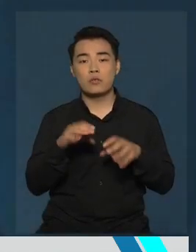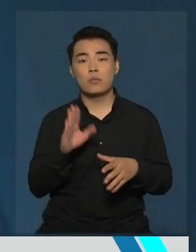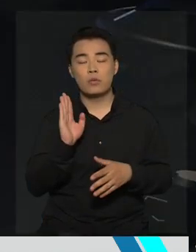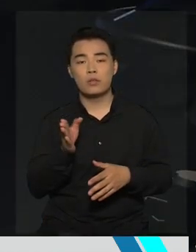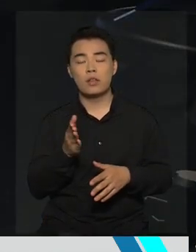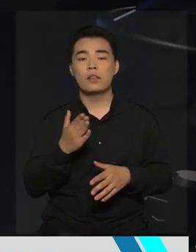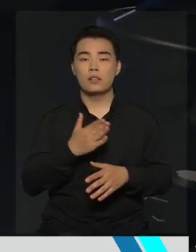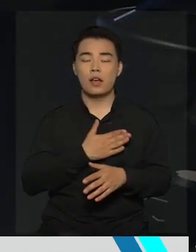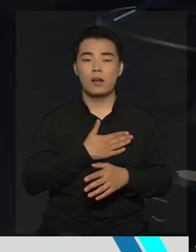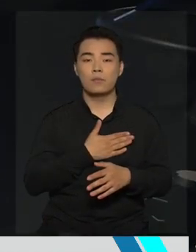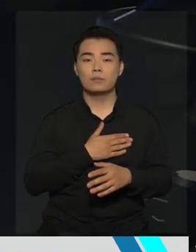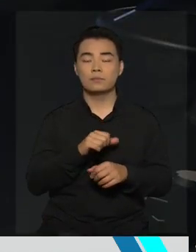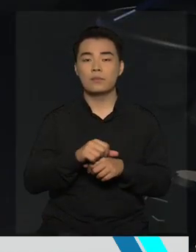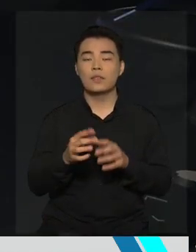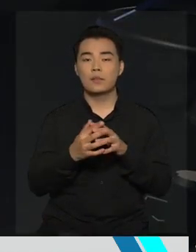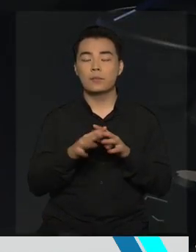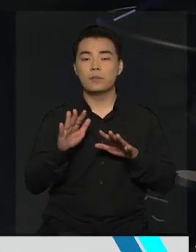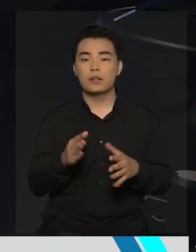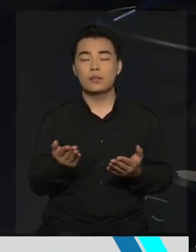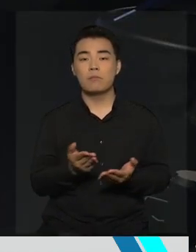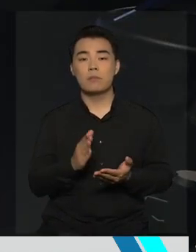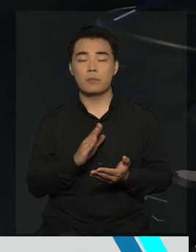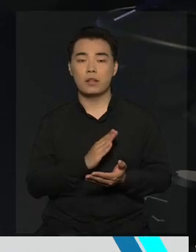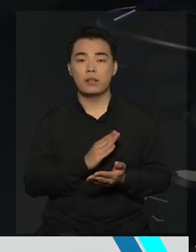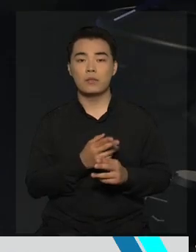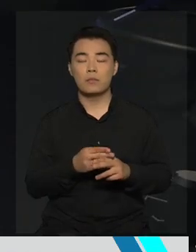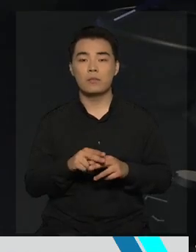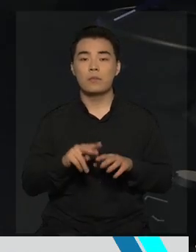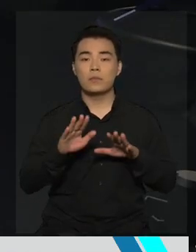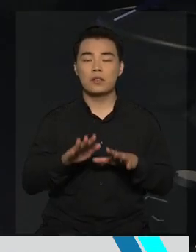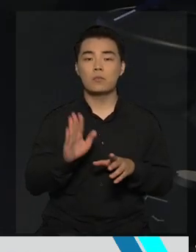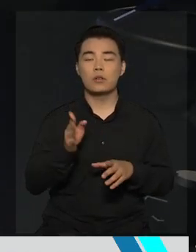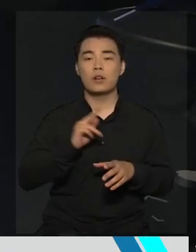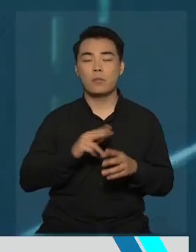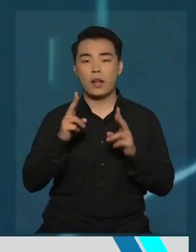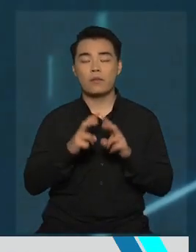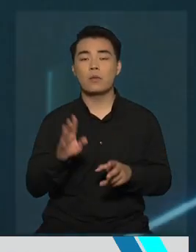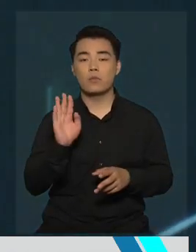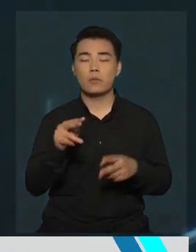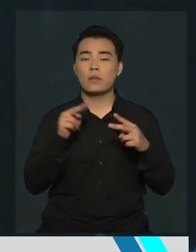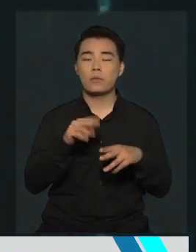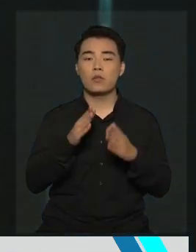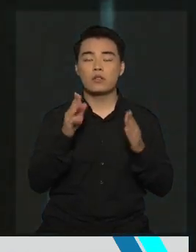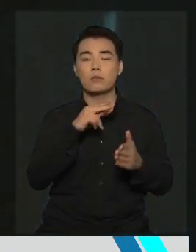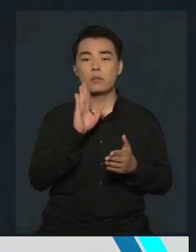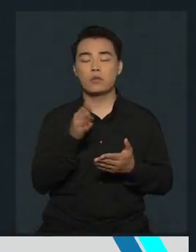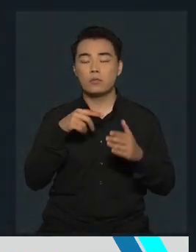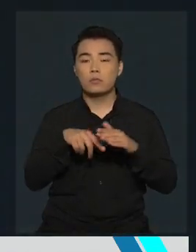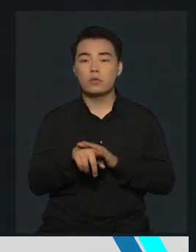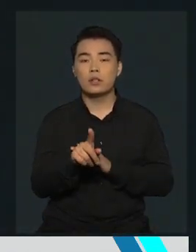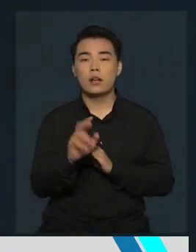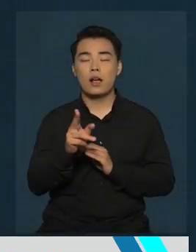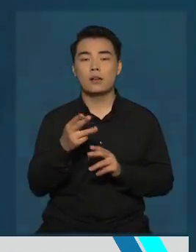таки приграничные сельские населенные пункты, они в рамках вот этой концепции, они тоже будут рассматриваться внутри, да, то есть,